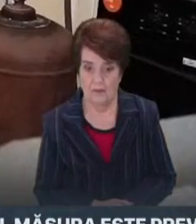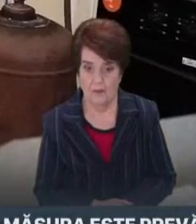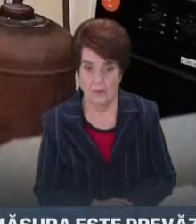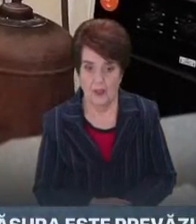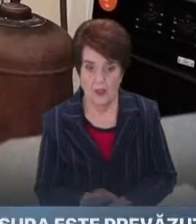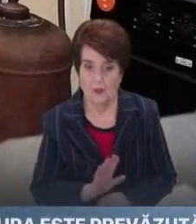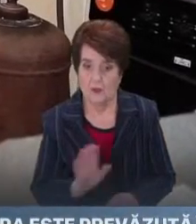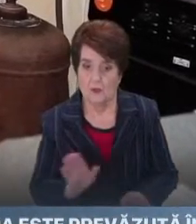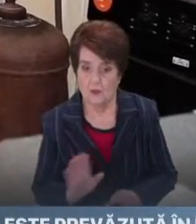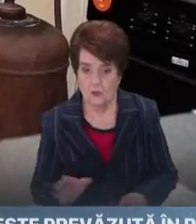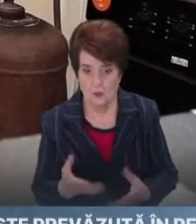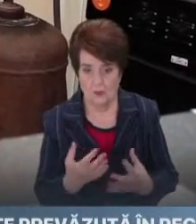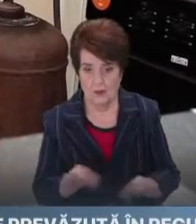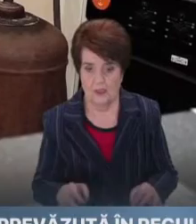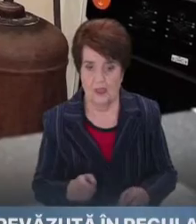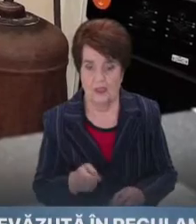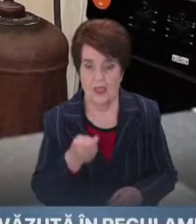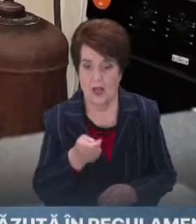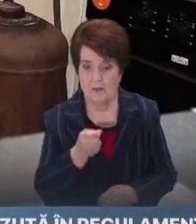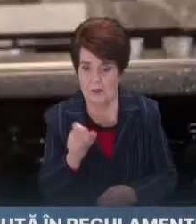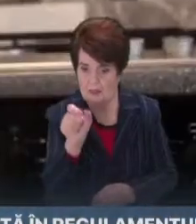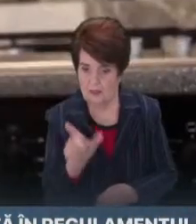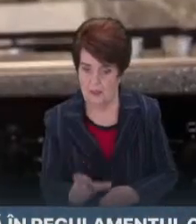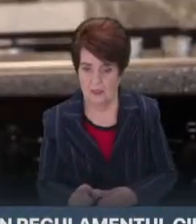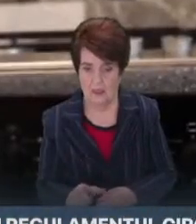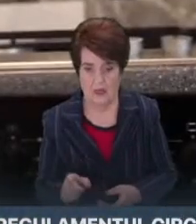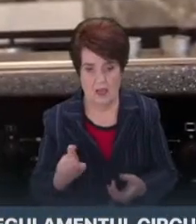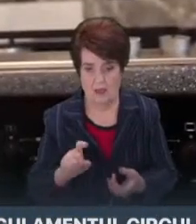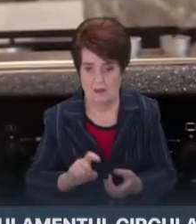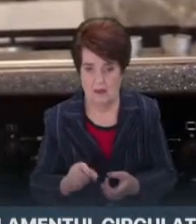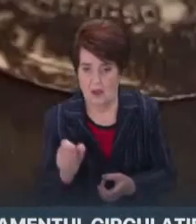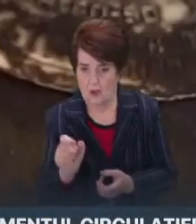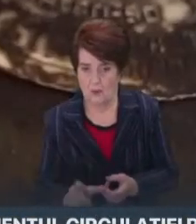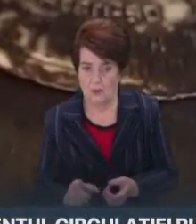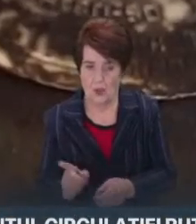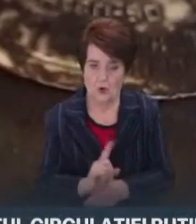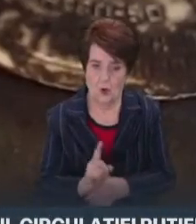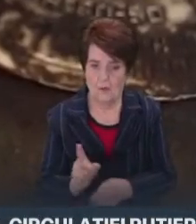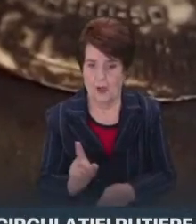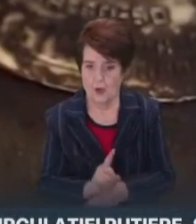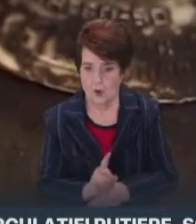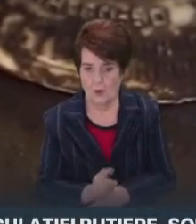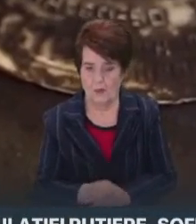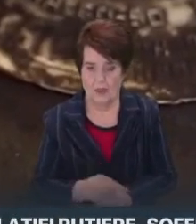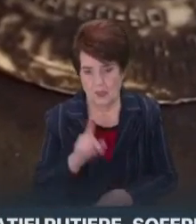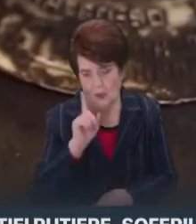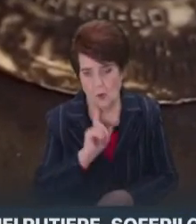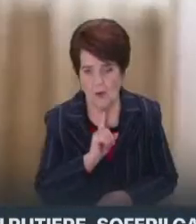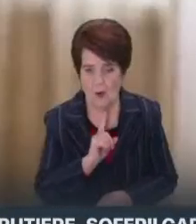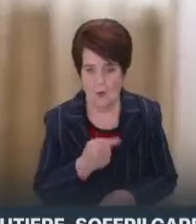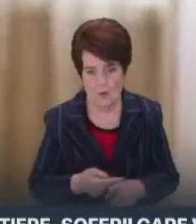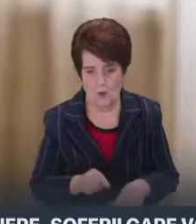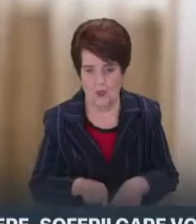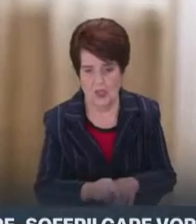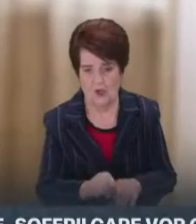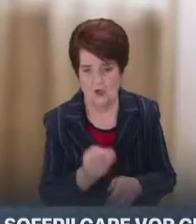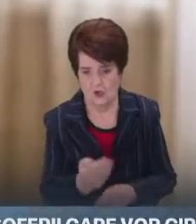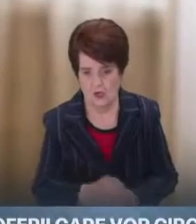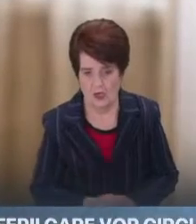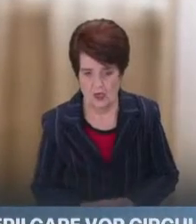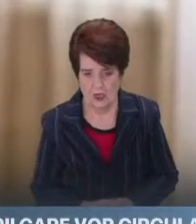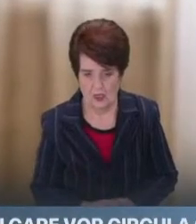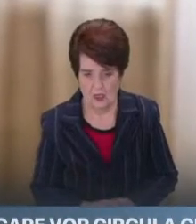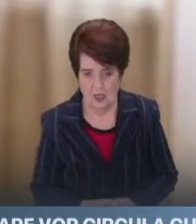Normele nu ne permit alimentarea cazanului de la butelii. Norma e normă, dar mie mi-e mai comod așa. Și nici canalul